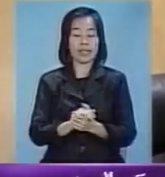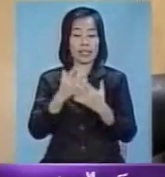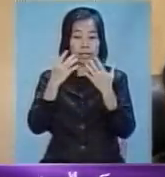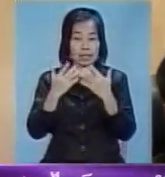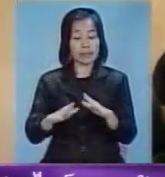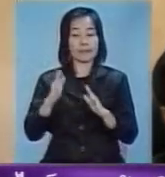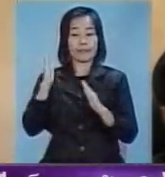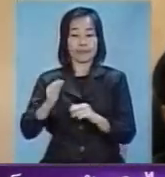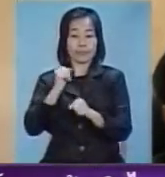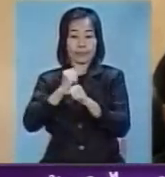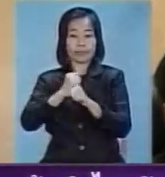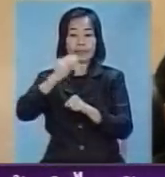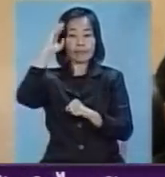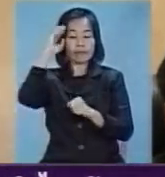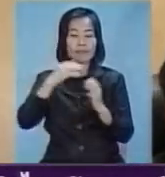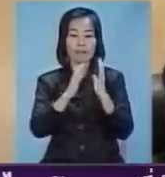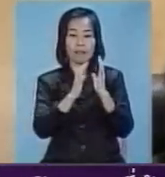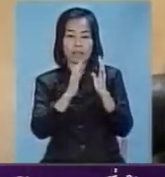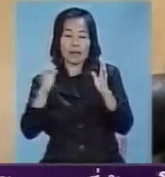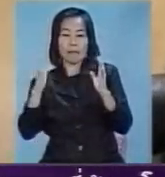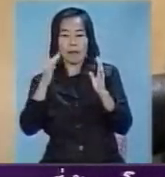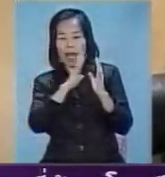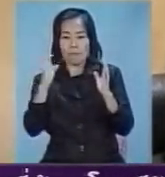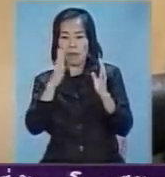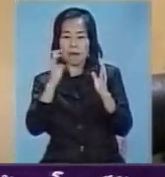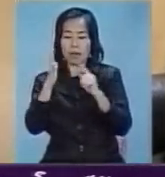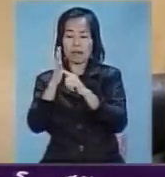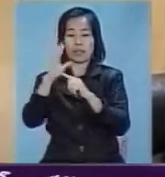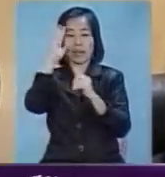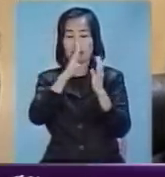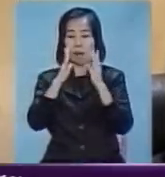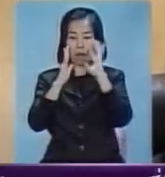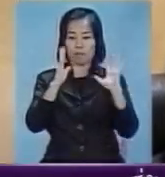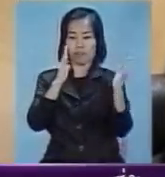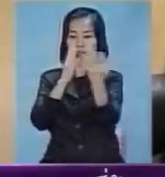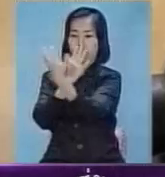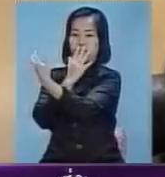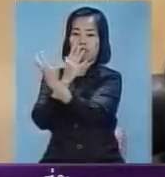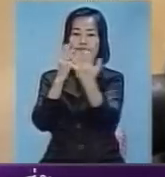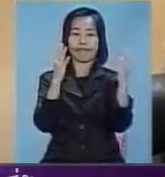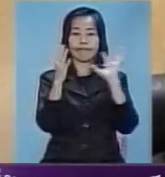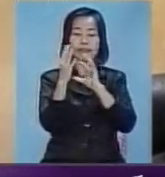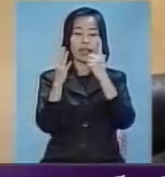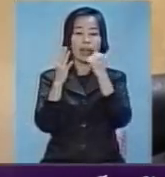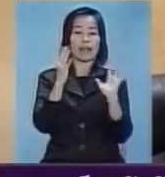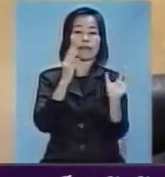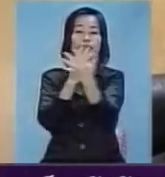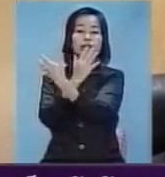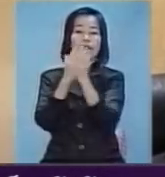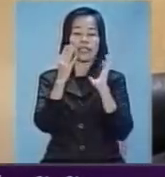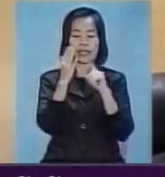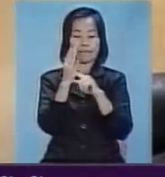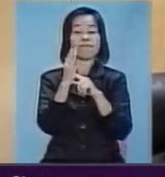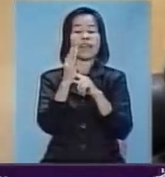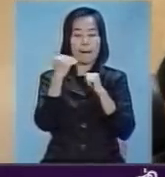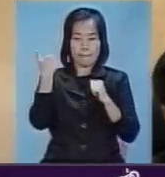าเจ้าที่คจะถอนตัวนะครับถอนออกมาไม่ได้เพระถูกร้อมหนาร้มหงอยู่แล้วก็มีผู้ก่ก